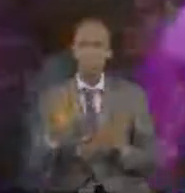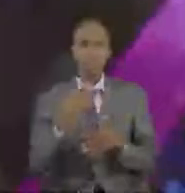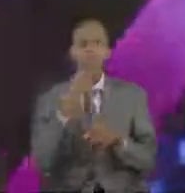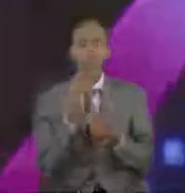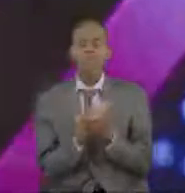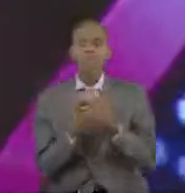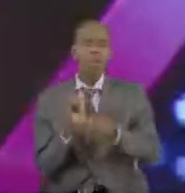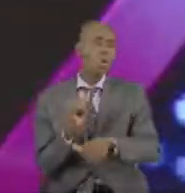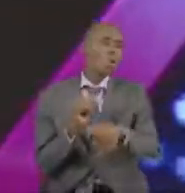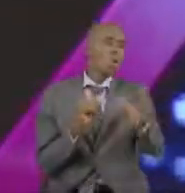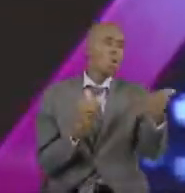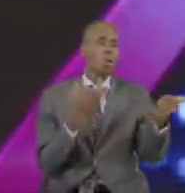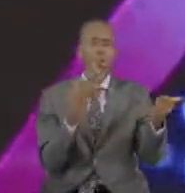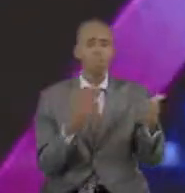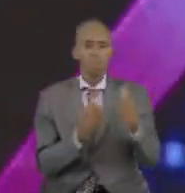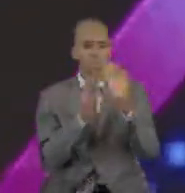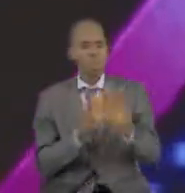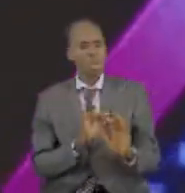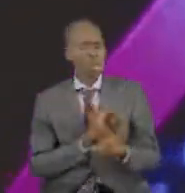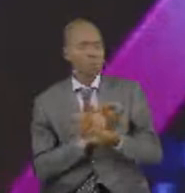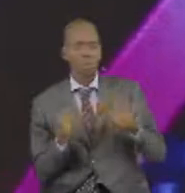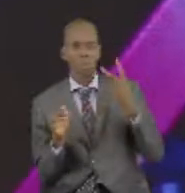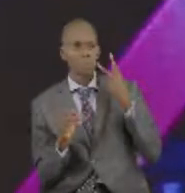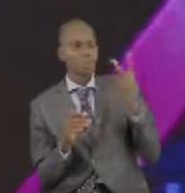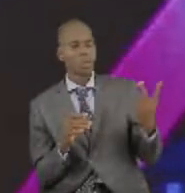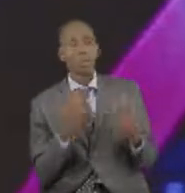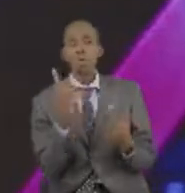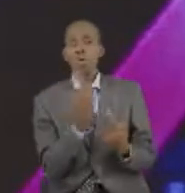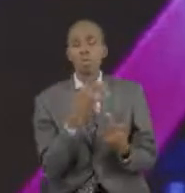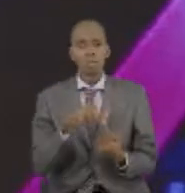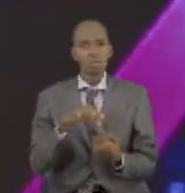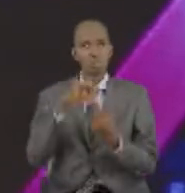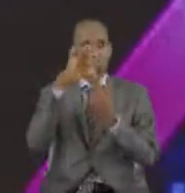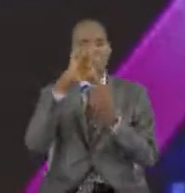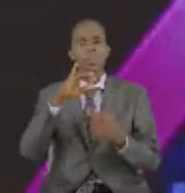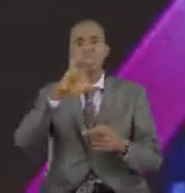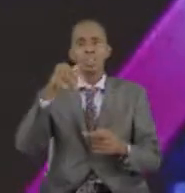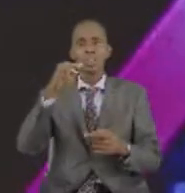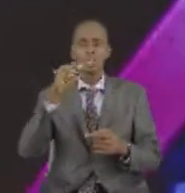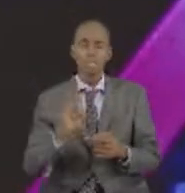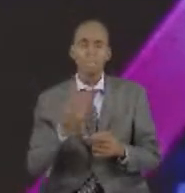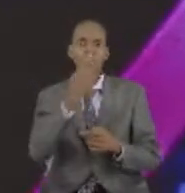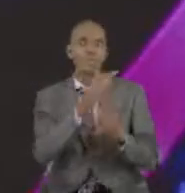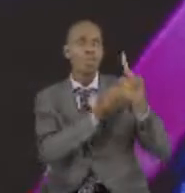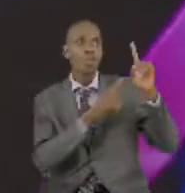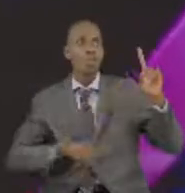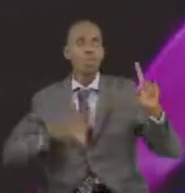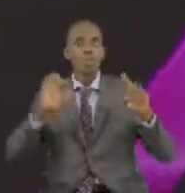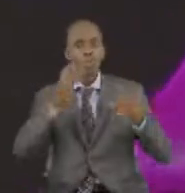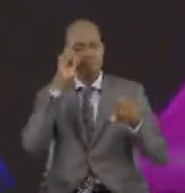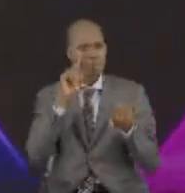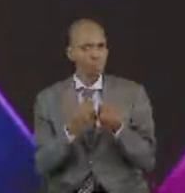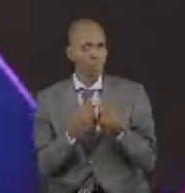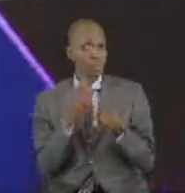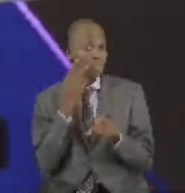ne vise aucun jeu aucun autre des apôtres ce n'est en aucun cas le frein du seigneur le témoignage